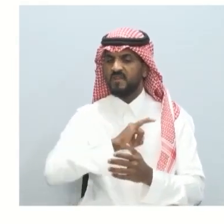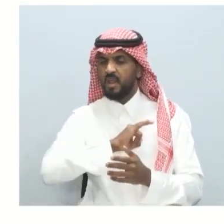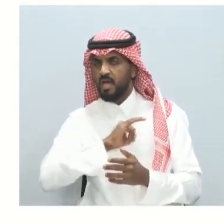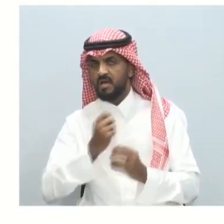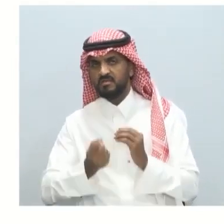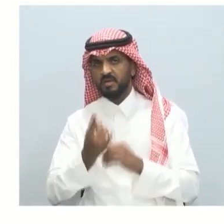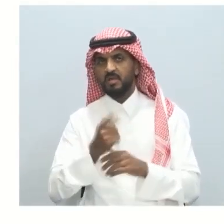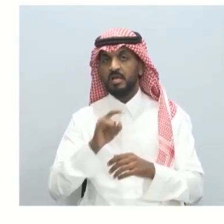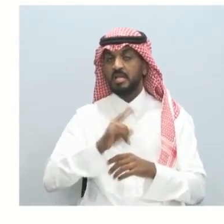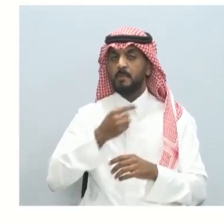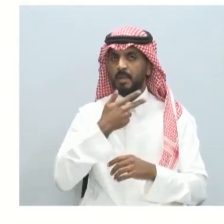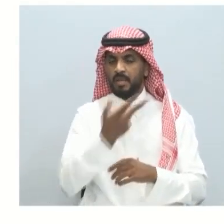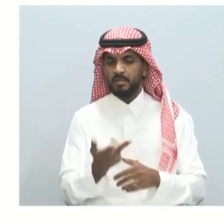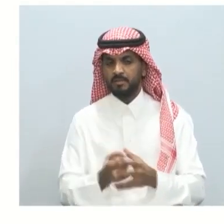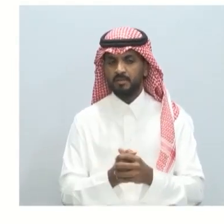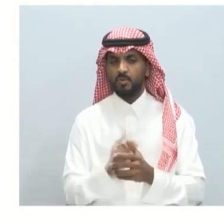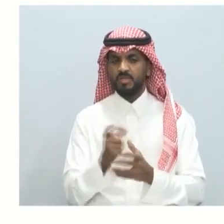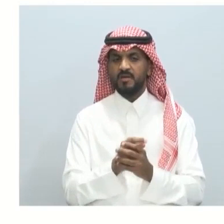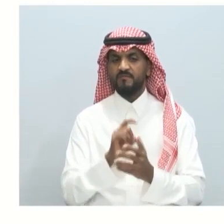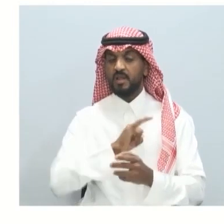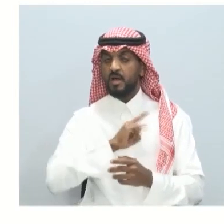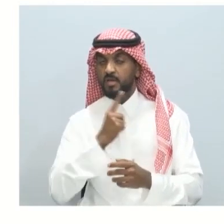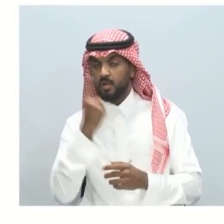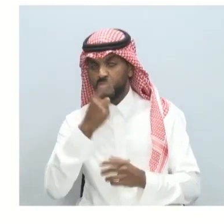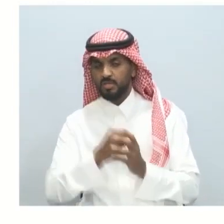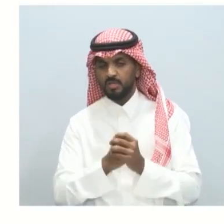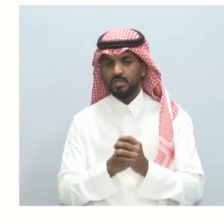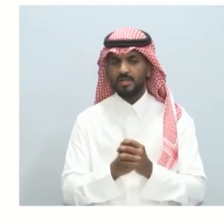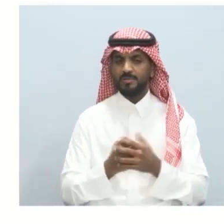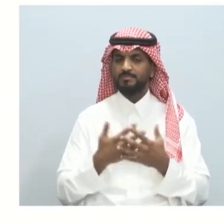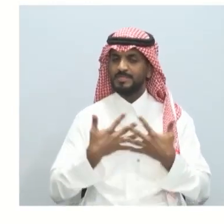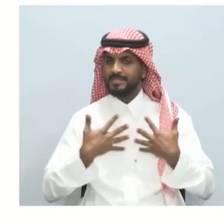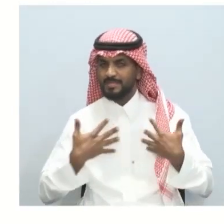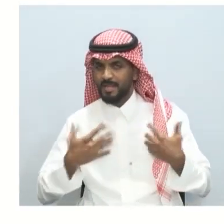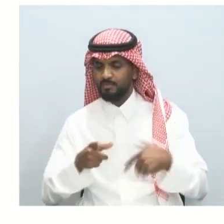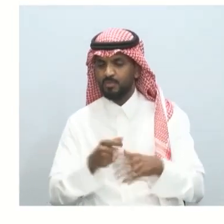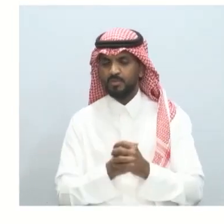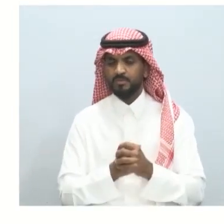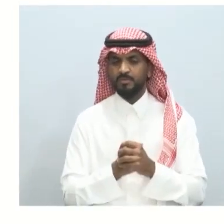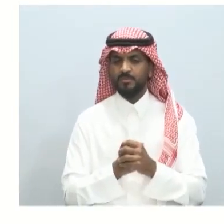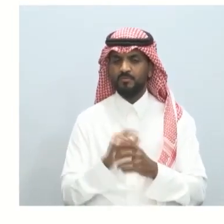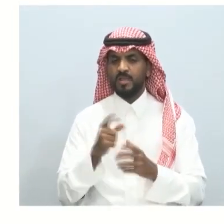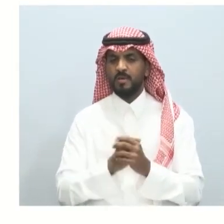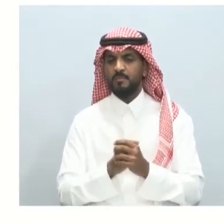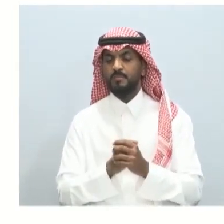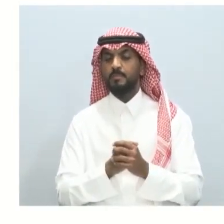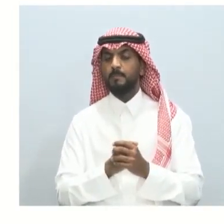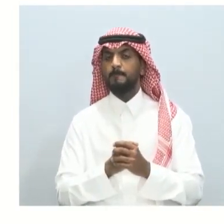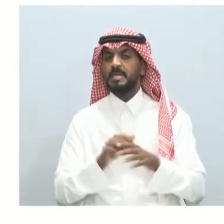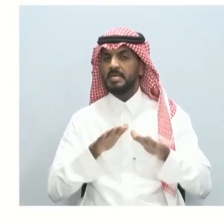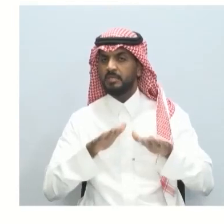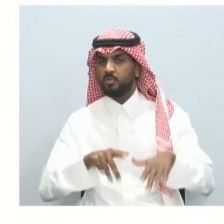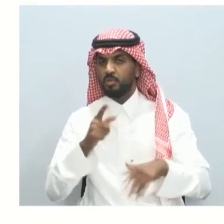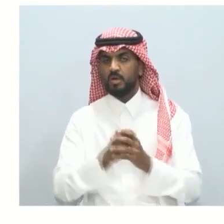الله الا بالخير ويقول وانت فلا حي الله وجهك الا بالسلام وانتم فلا بيتكم الله الا